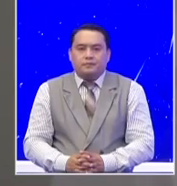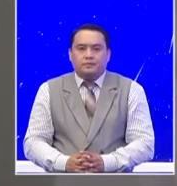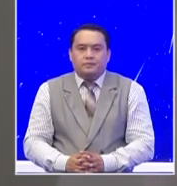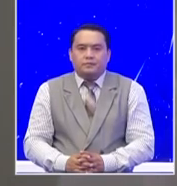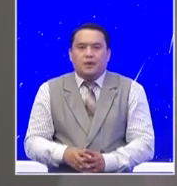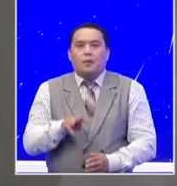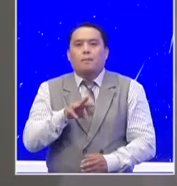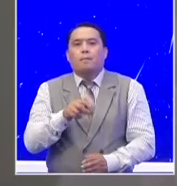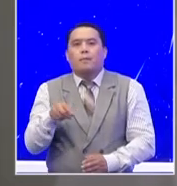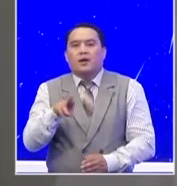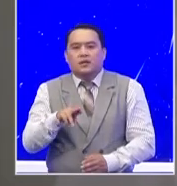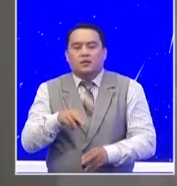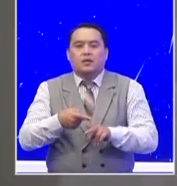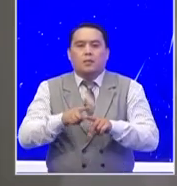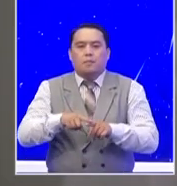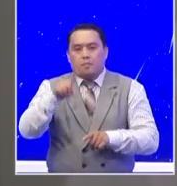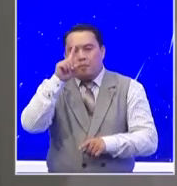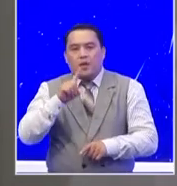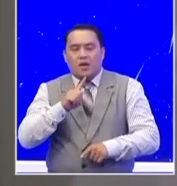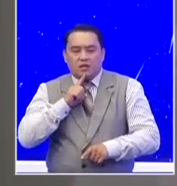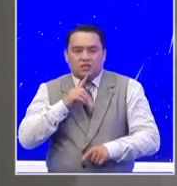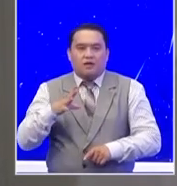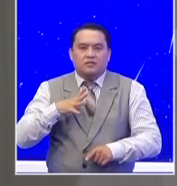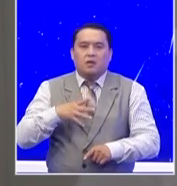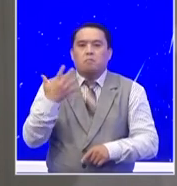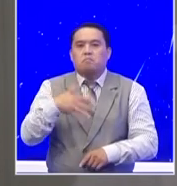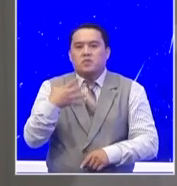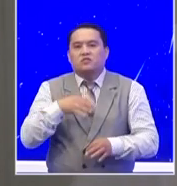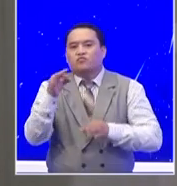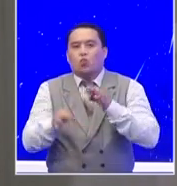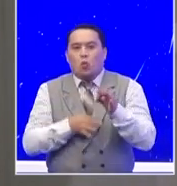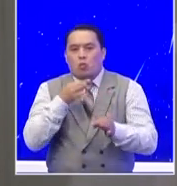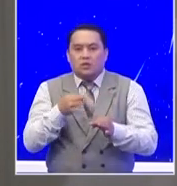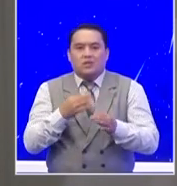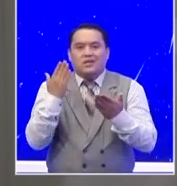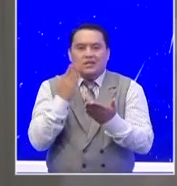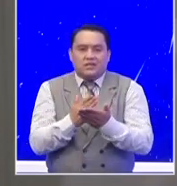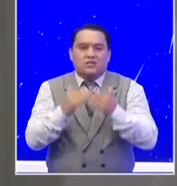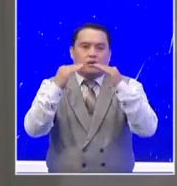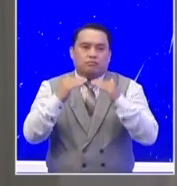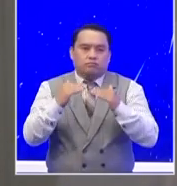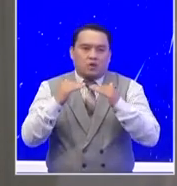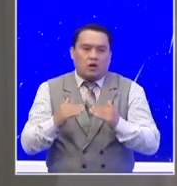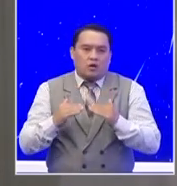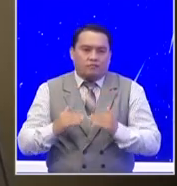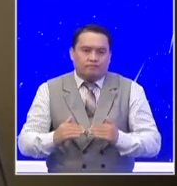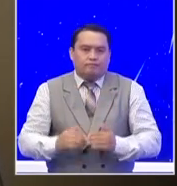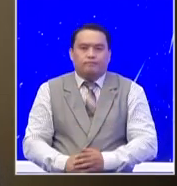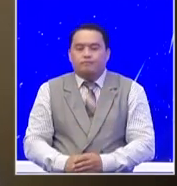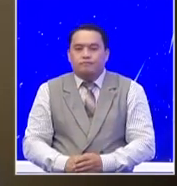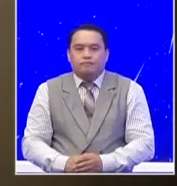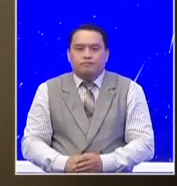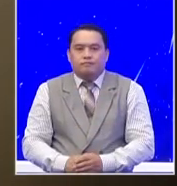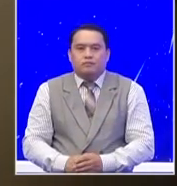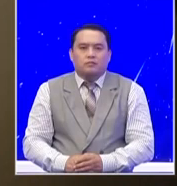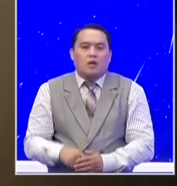В марте месяце мы принимали около 50 пациентов за сутки. В последнюю неделю наблюдается спад поступающих пациентов. Для